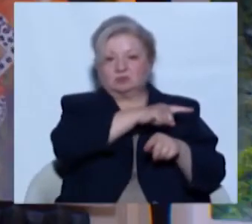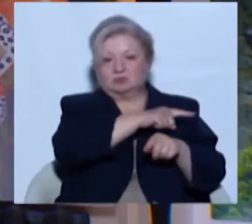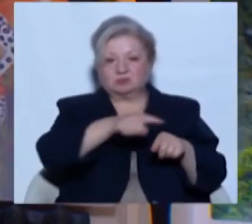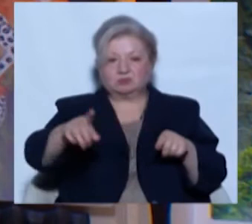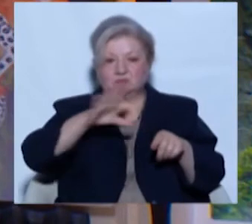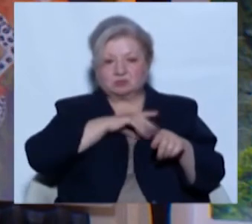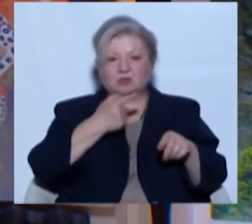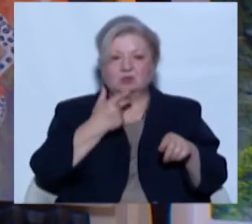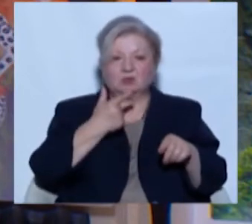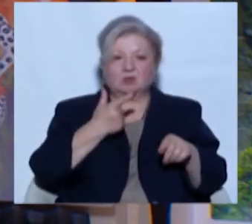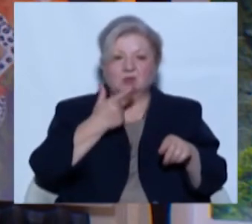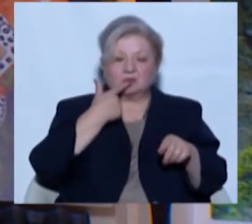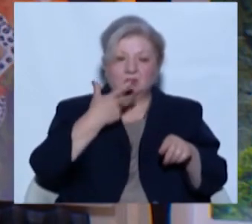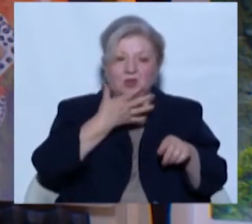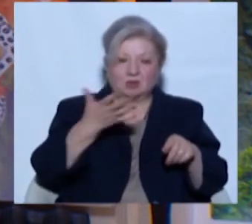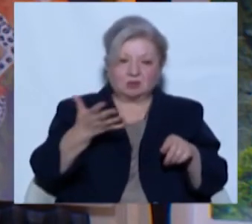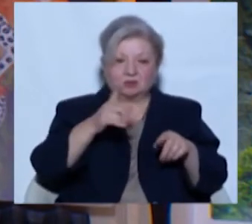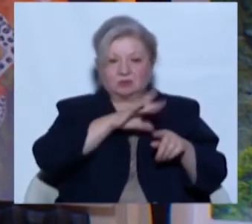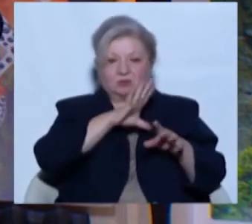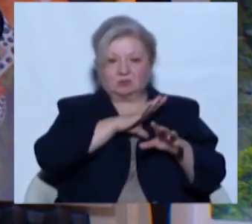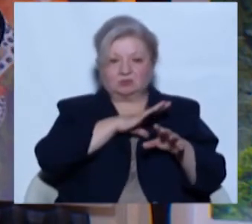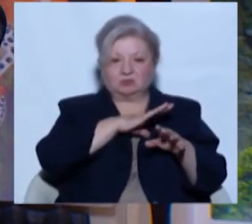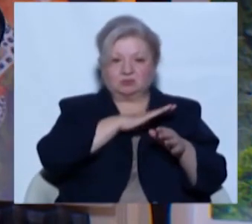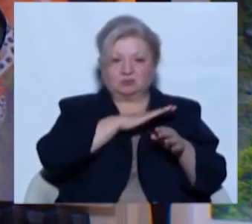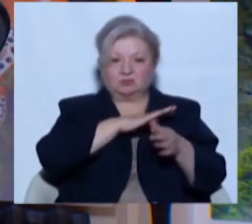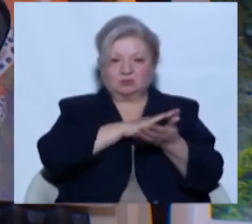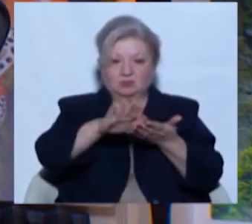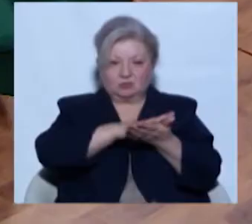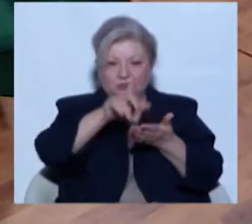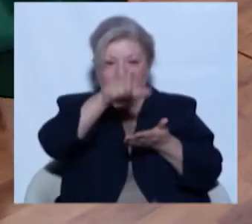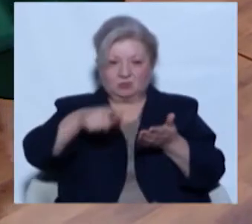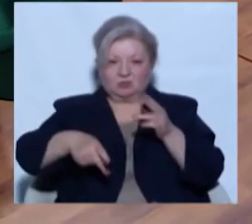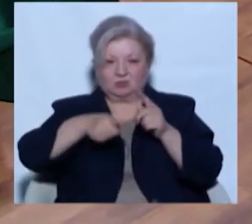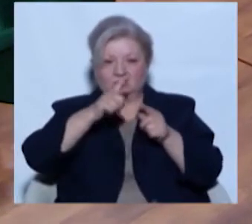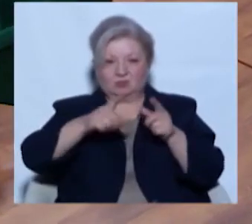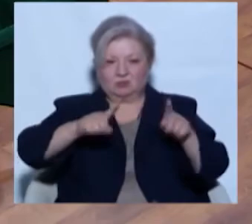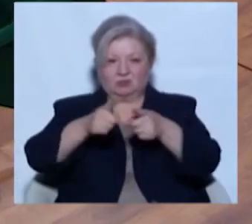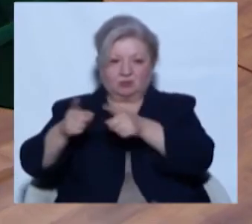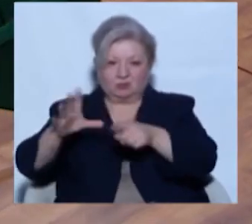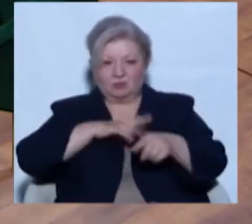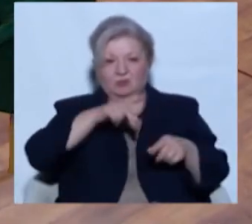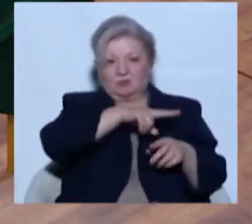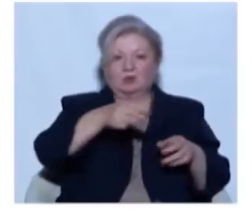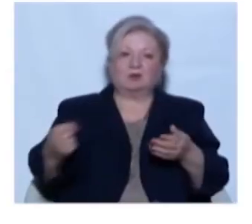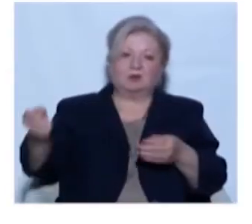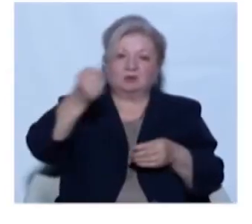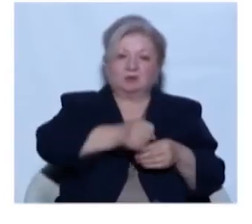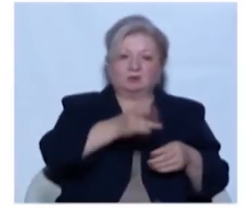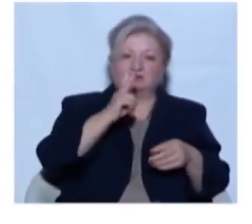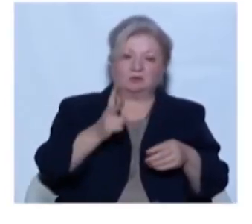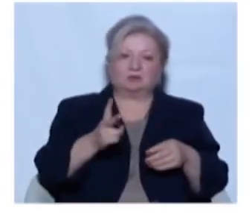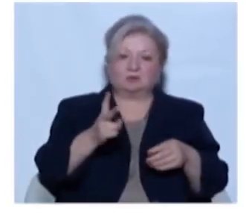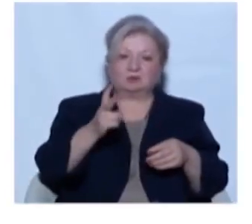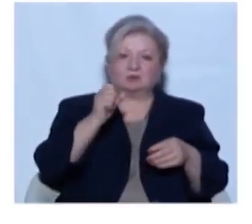განხორციელებული ეთნიკური წმენდების ერთ-ერთი ლიდერი. ის და მისი თანამებრძოლი როდოვან კარაჩიჩი